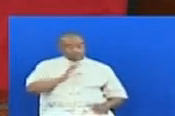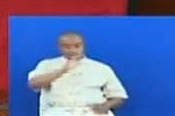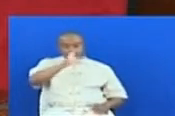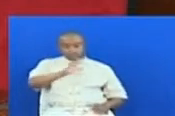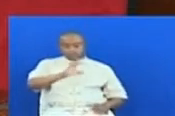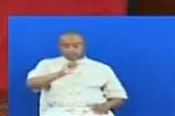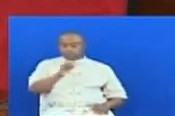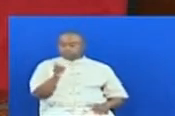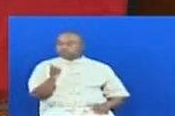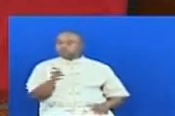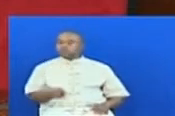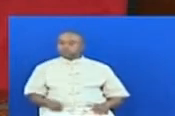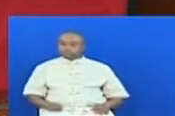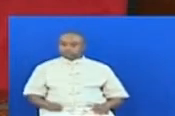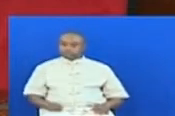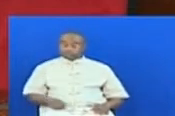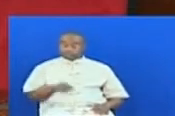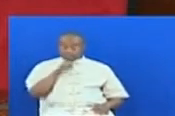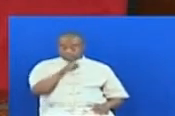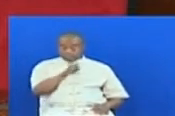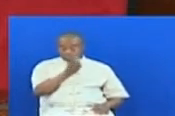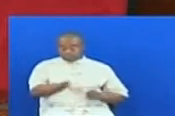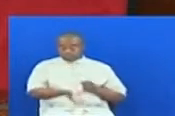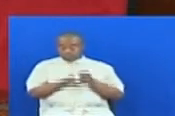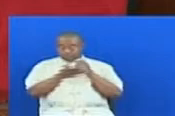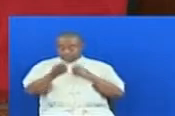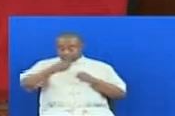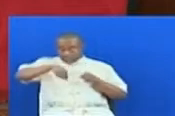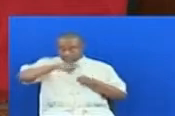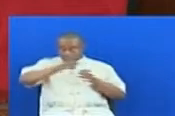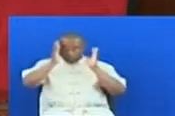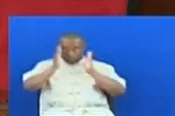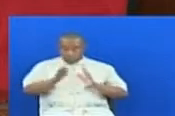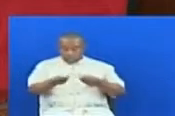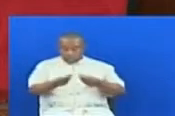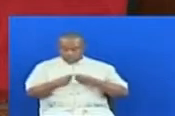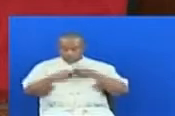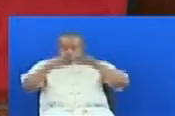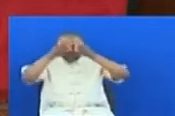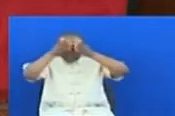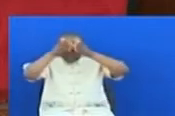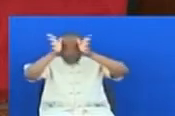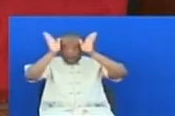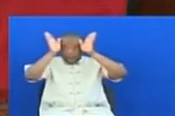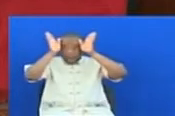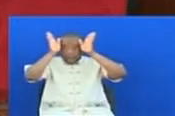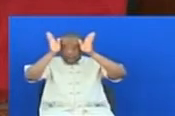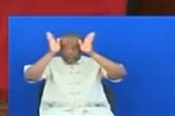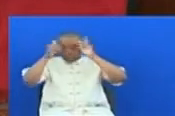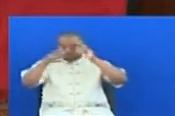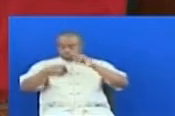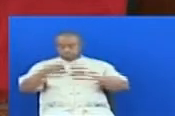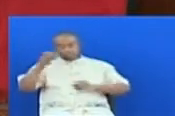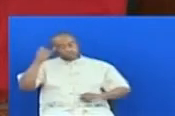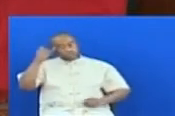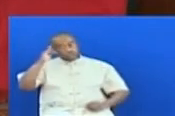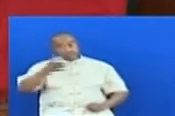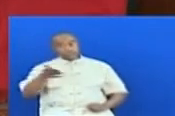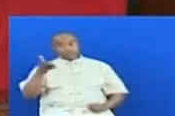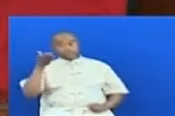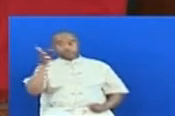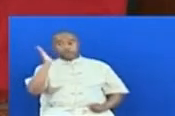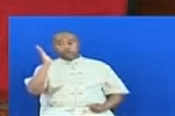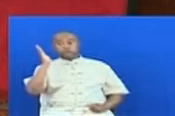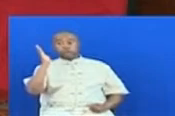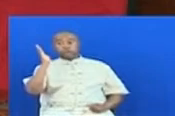namna anavyotusaidia sisi wabunge kutupa mwanga wa nini kuishauri serikali. Naomba mchango